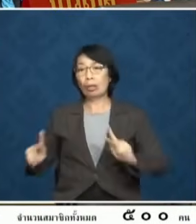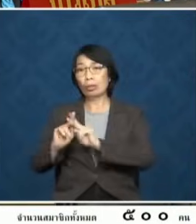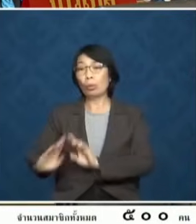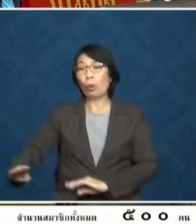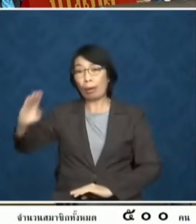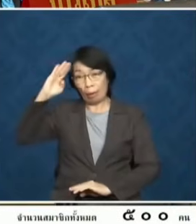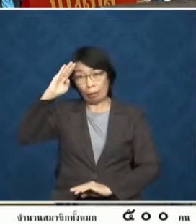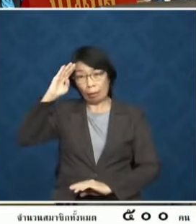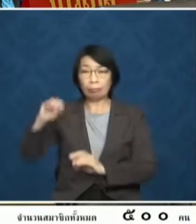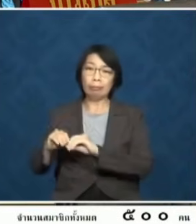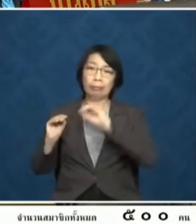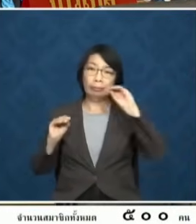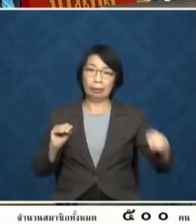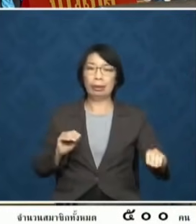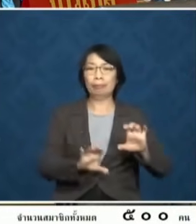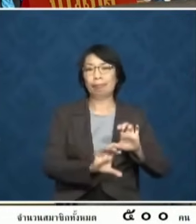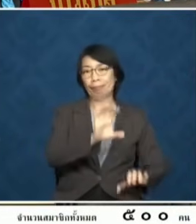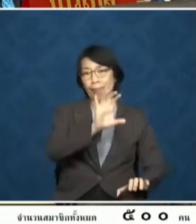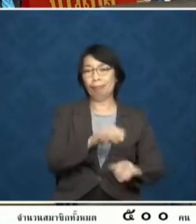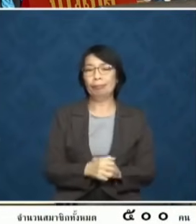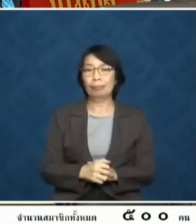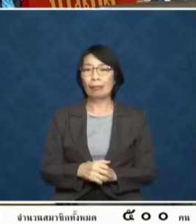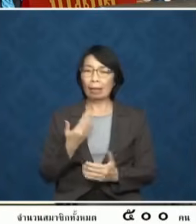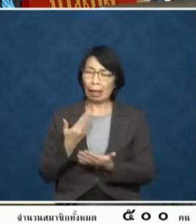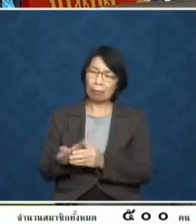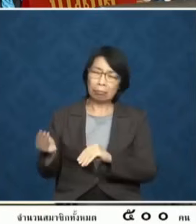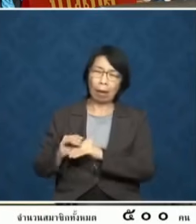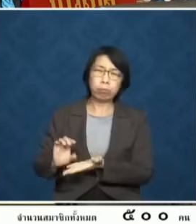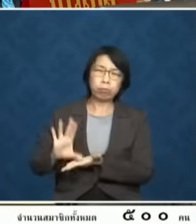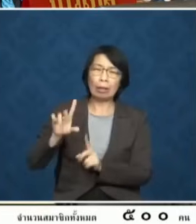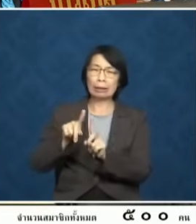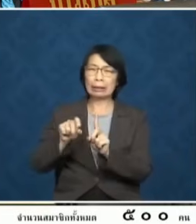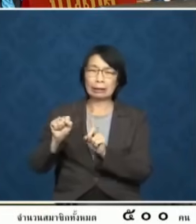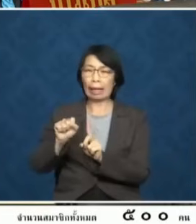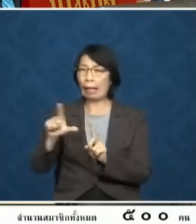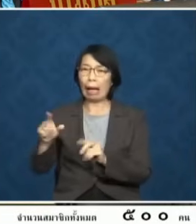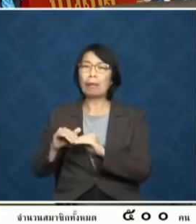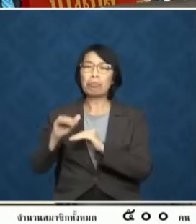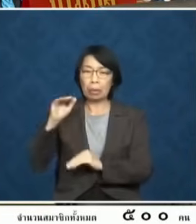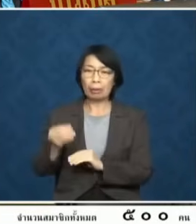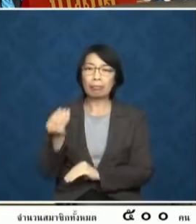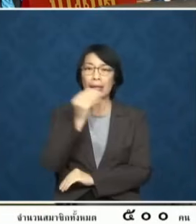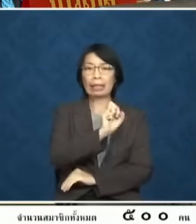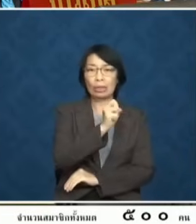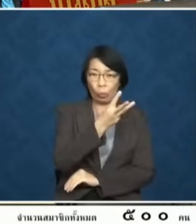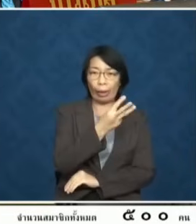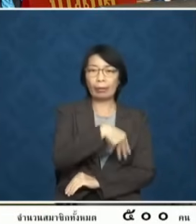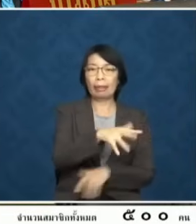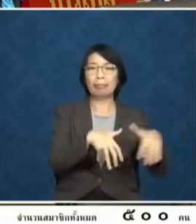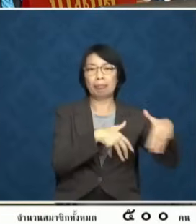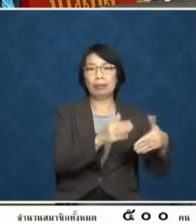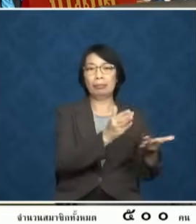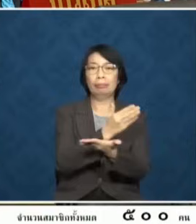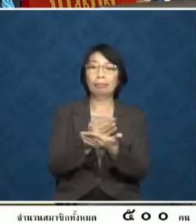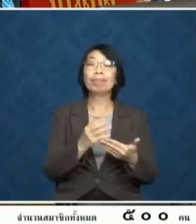ก่อนรัฐประหารก็ได้ค่ะเราจะมีงบประมาณเพิ่มหลายแสนล้านบาทเพื่อมาเป็นสวัสดิการให้กับประชาชน